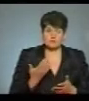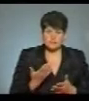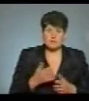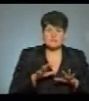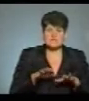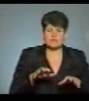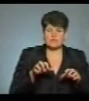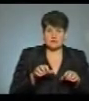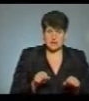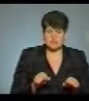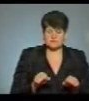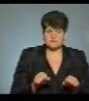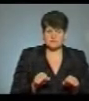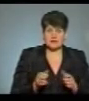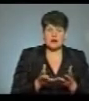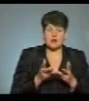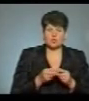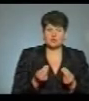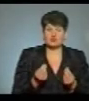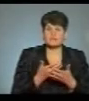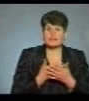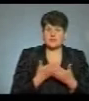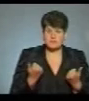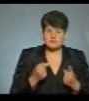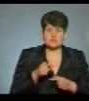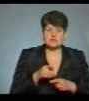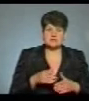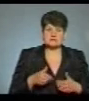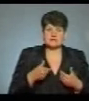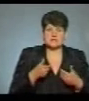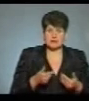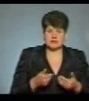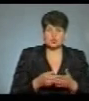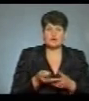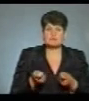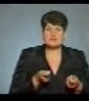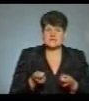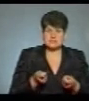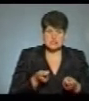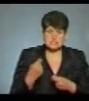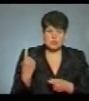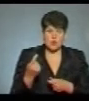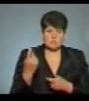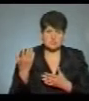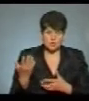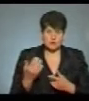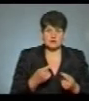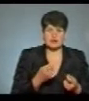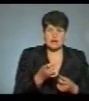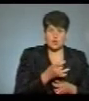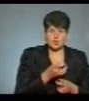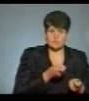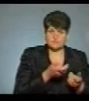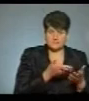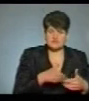Місцевої влади на рахунку коштів немає. Вони звертаються до адміністрації обласної, до адміністрації району і